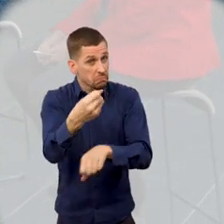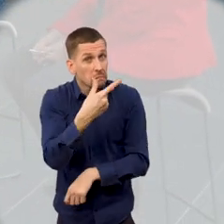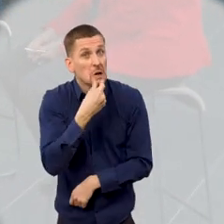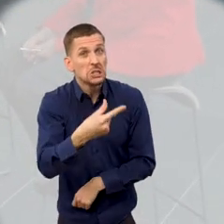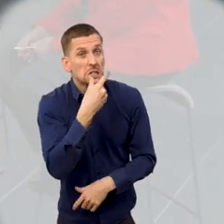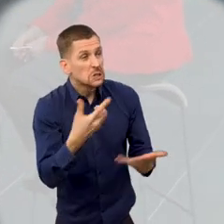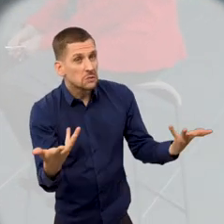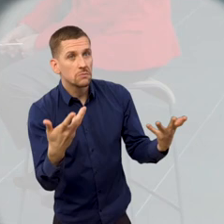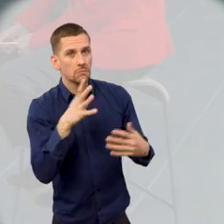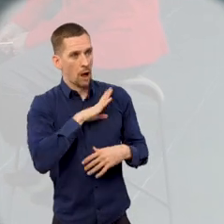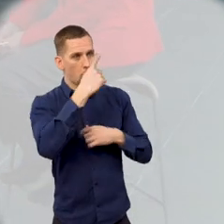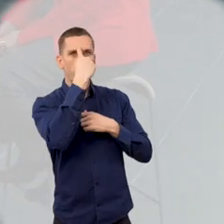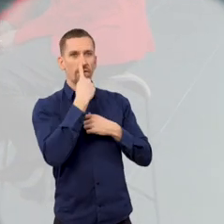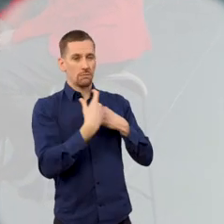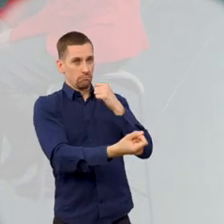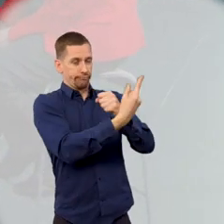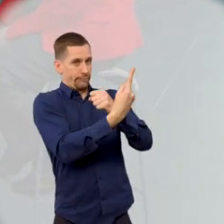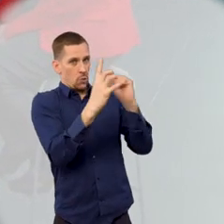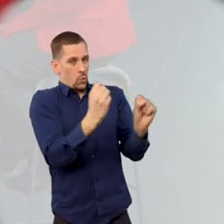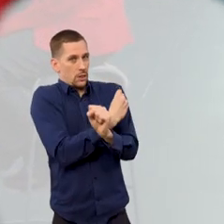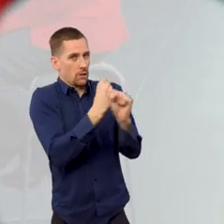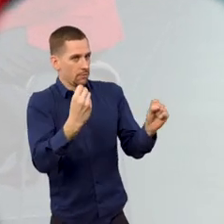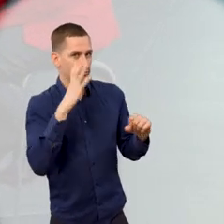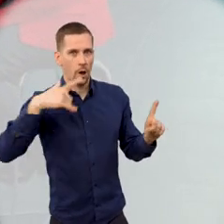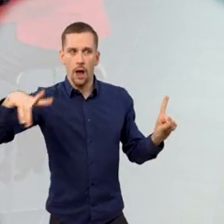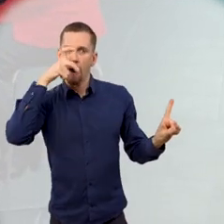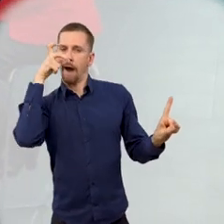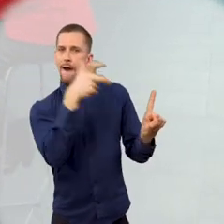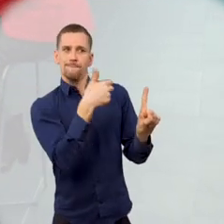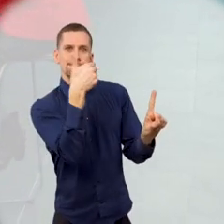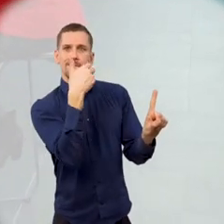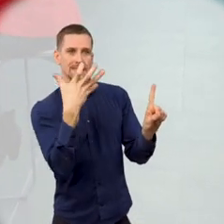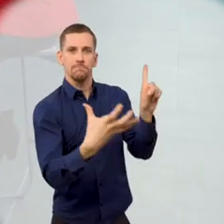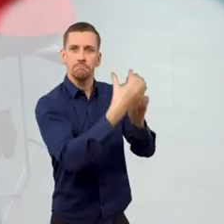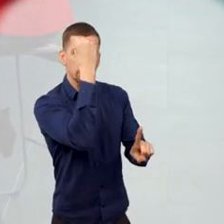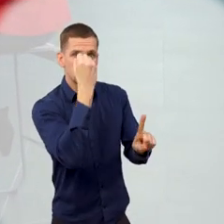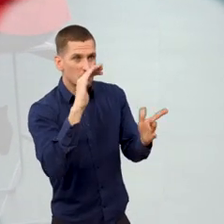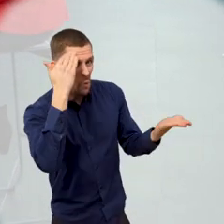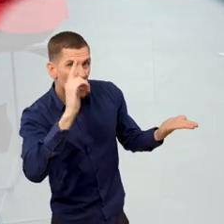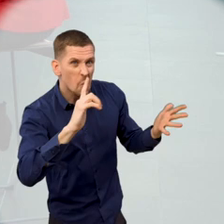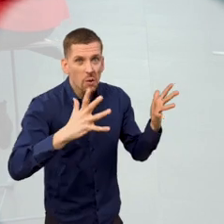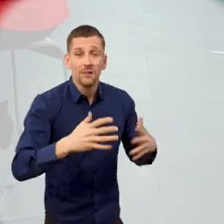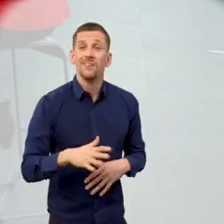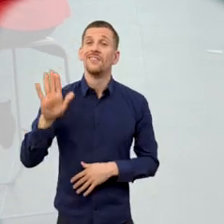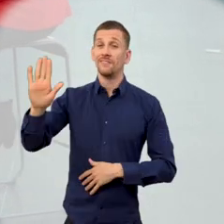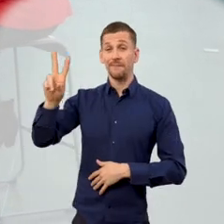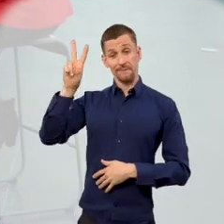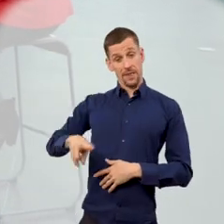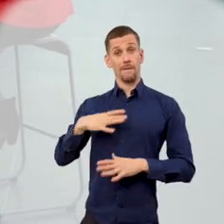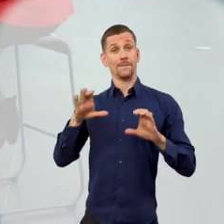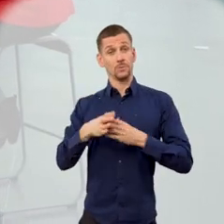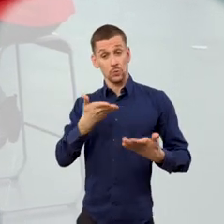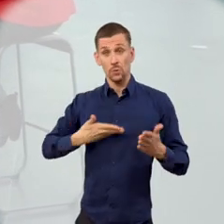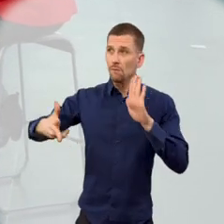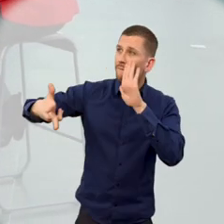trouvent assez facilement de l'emploi ou est-ce, parce que c'est des profils peu atypiques, donc peut-être qu'ils sont aussi très recherchés ou au contraire pas encore assez connus, comme vous disiez tout Alors, à l'heure. Alors pour l'instant, c'est vrai que